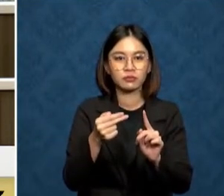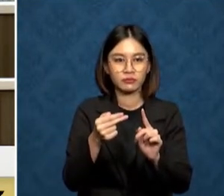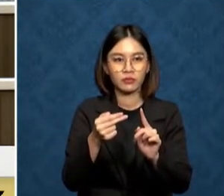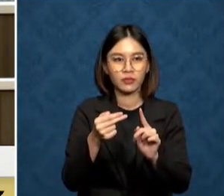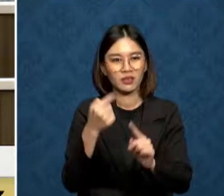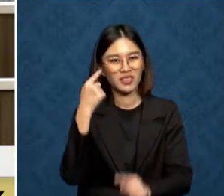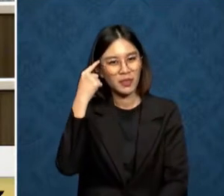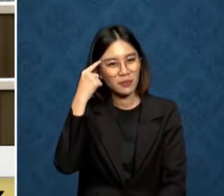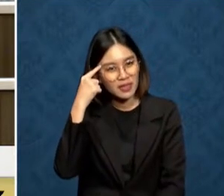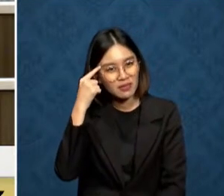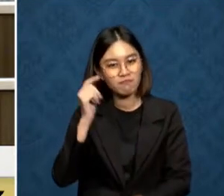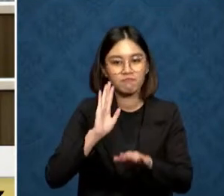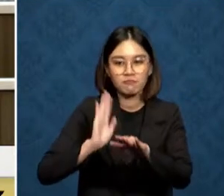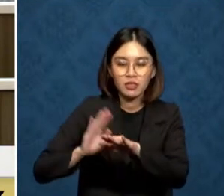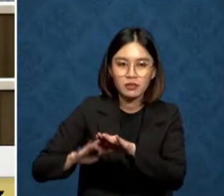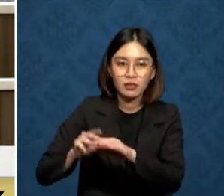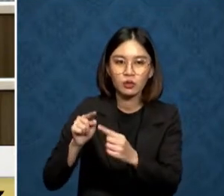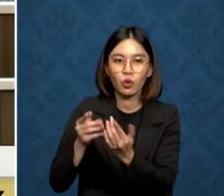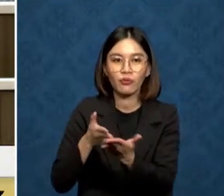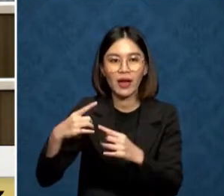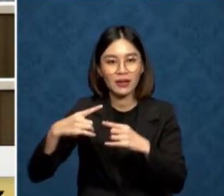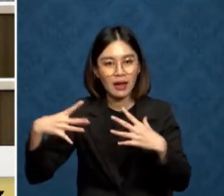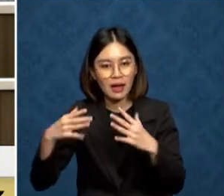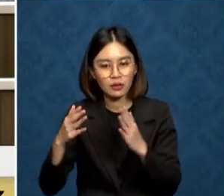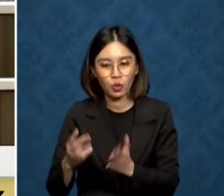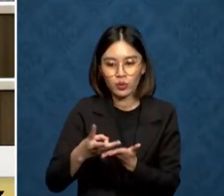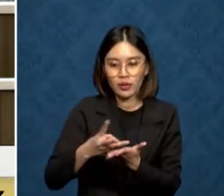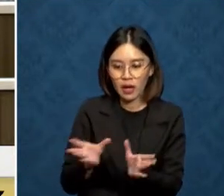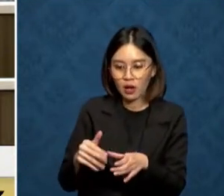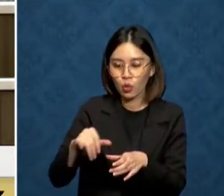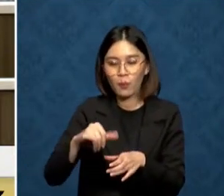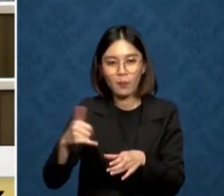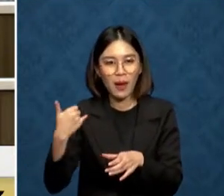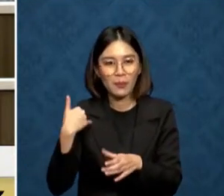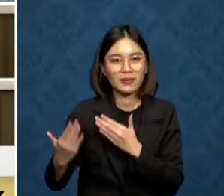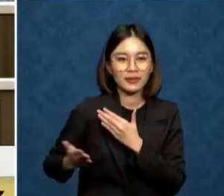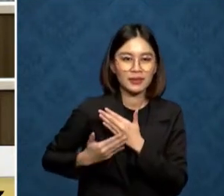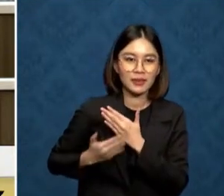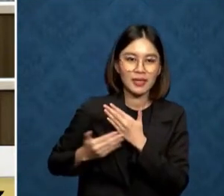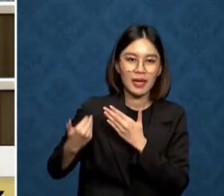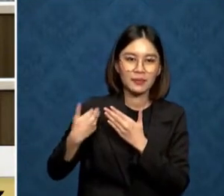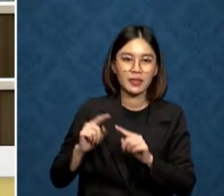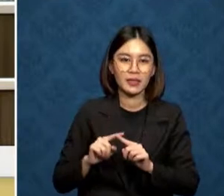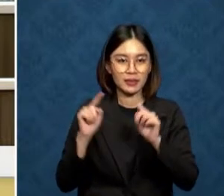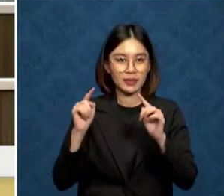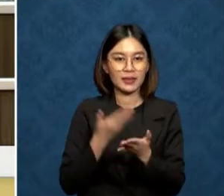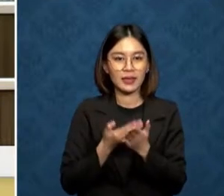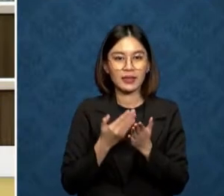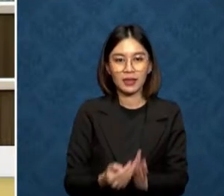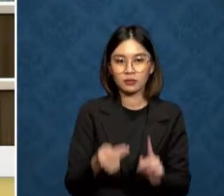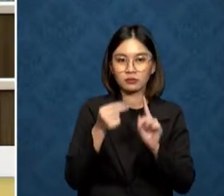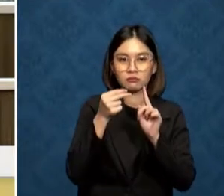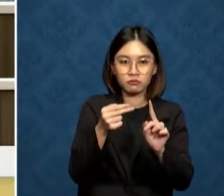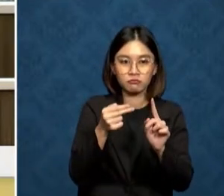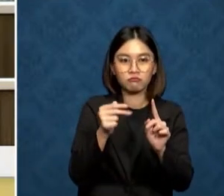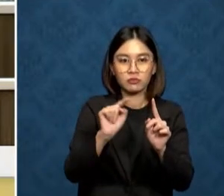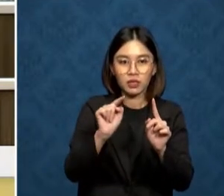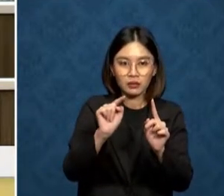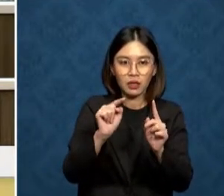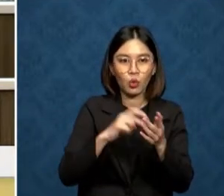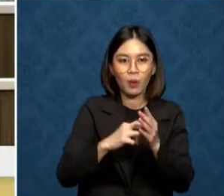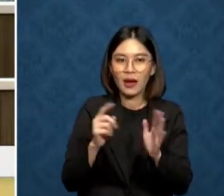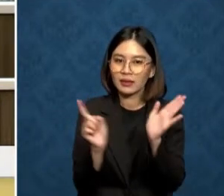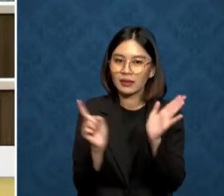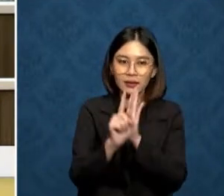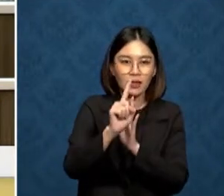ถูกทุงติงจากฝายค้านบ้าง นัวชายการบกมบ้างแต่ผมเรีนครัว Digital Wallet นั้นไม่ใช่เรื่องที่ครั้ง